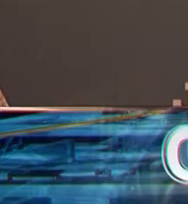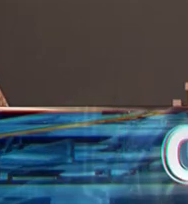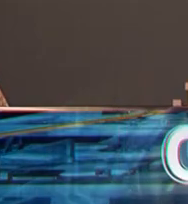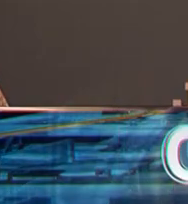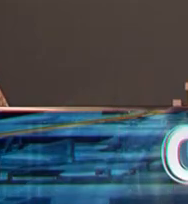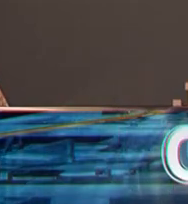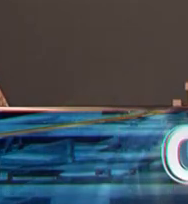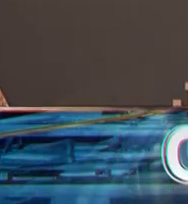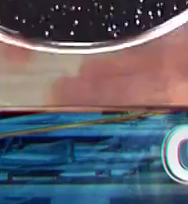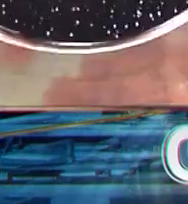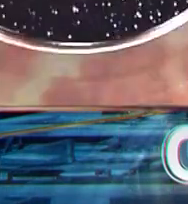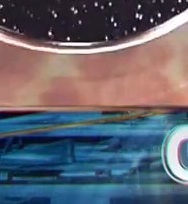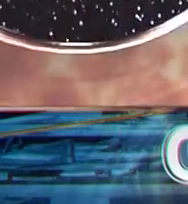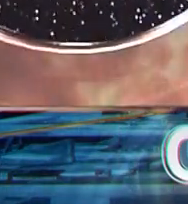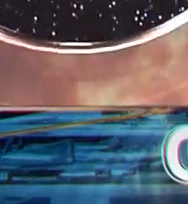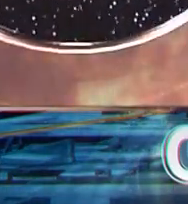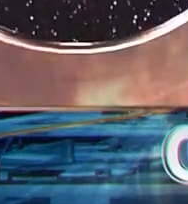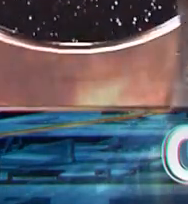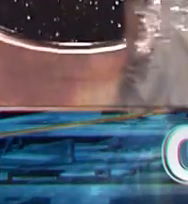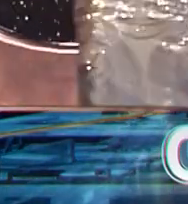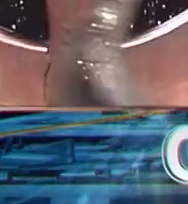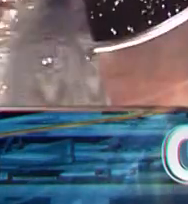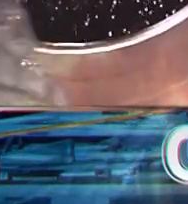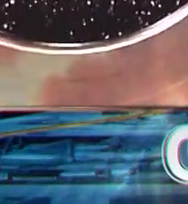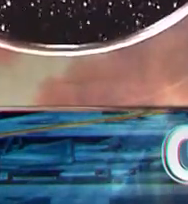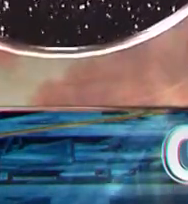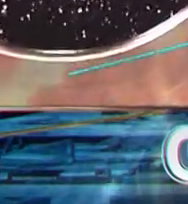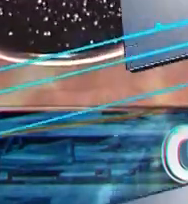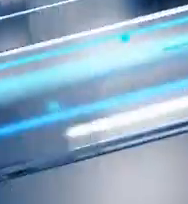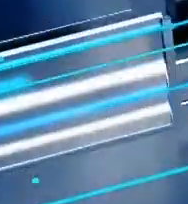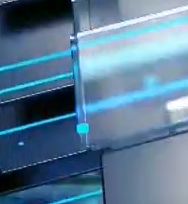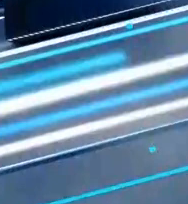Высокая награда. 11 представителей СМИ удостоились почетных наград.